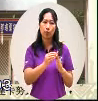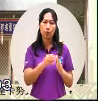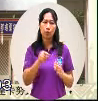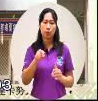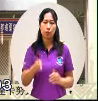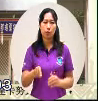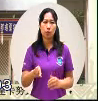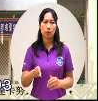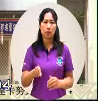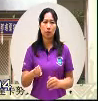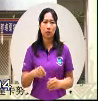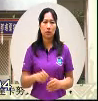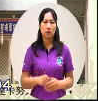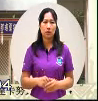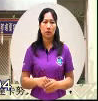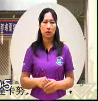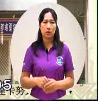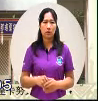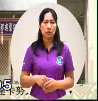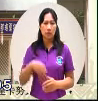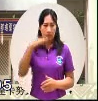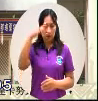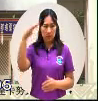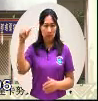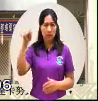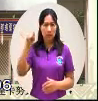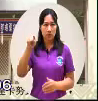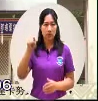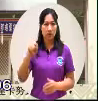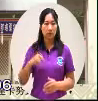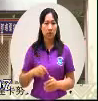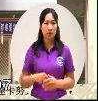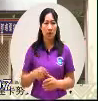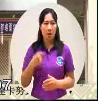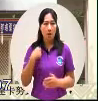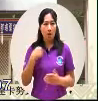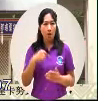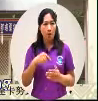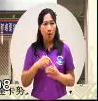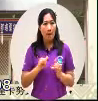向达甘诺李明向议员陈请。